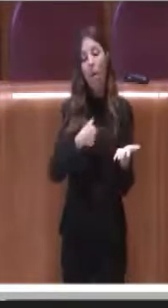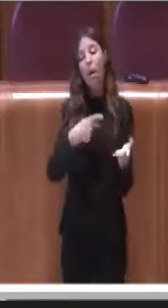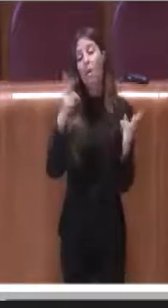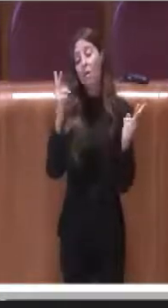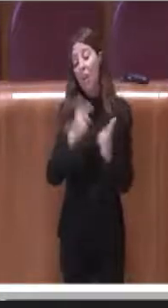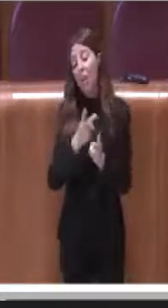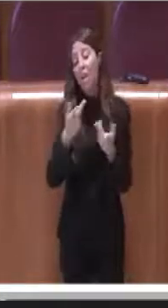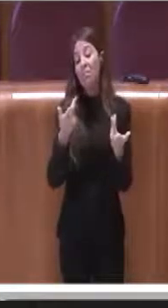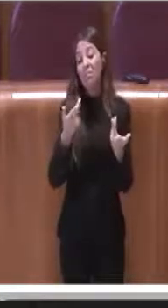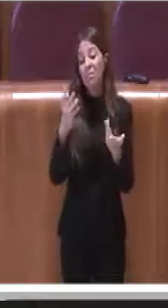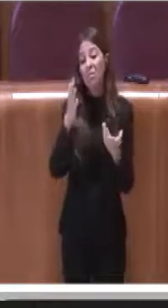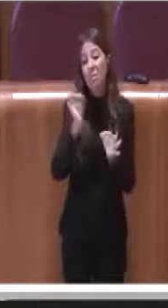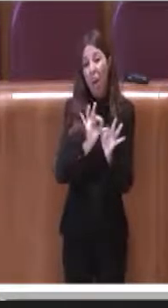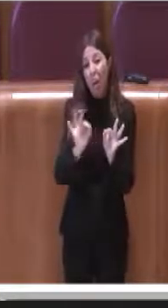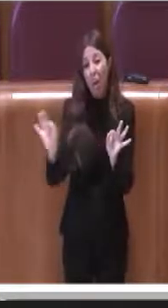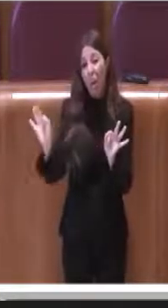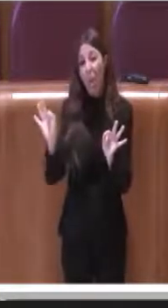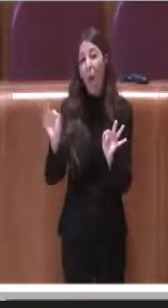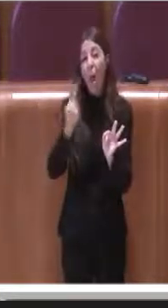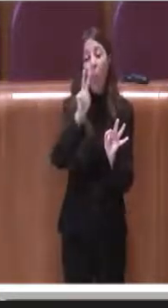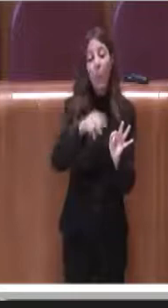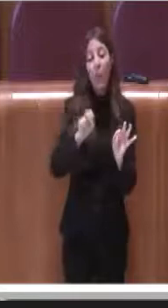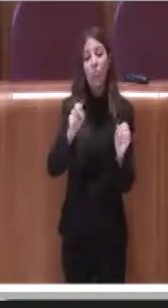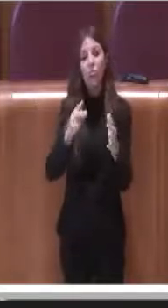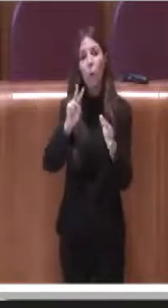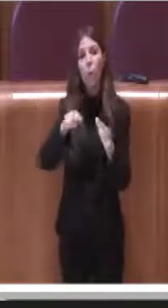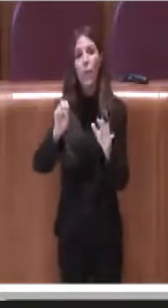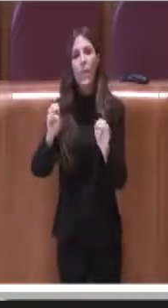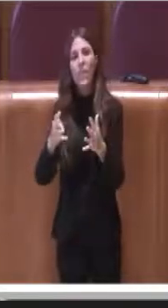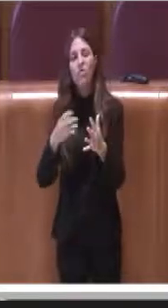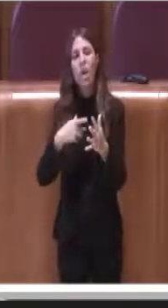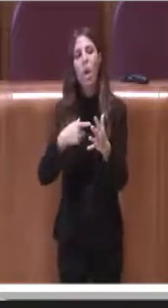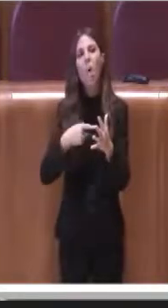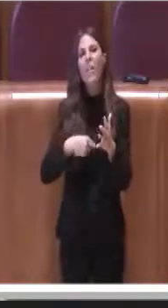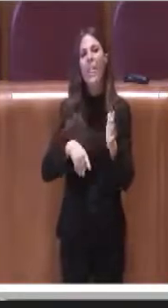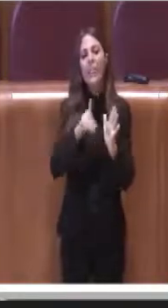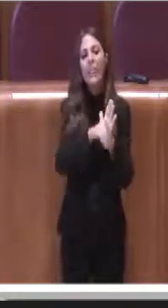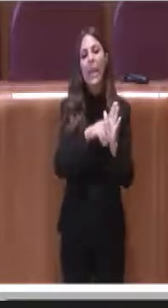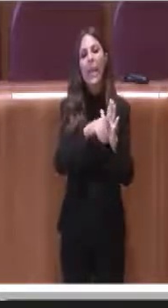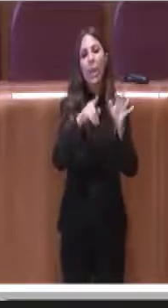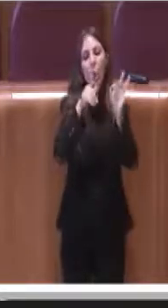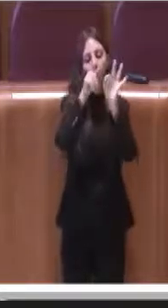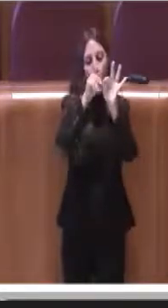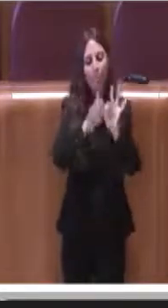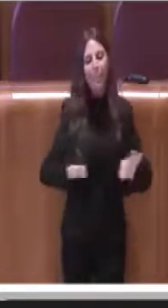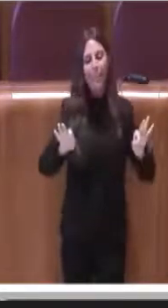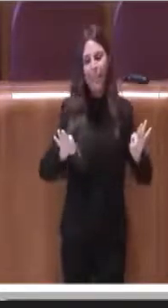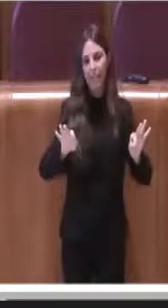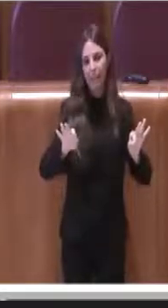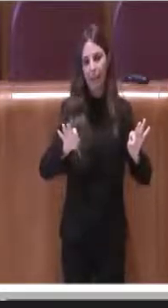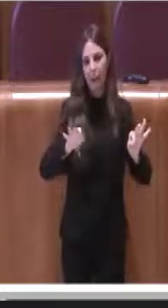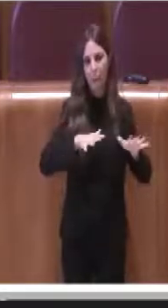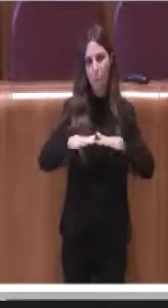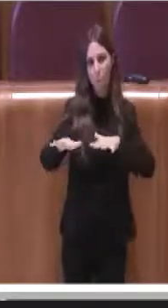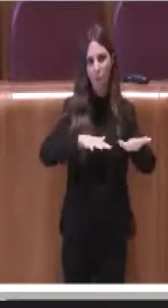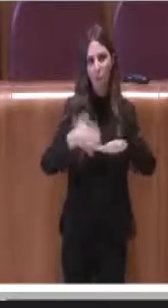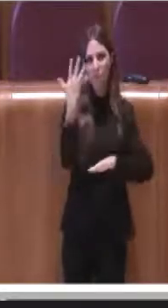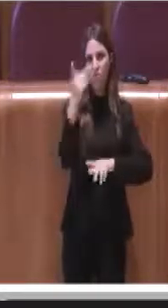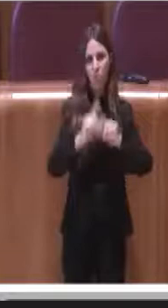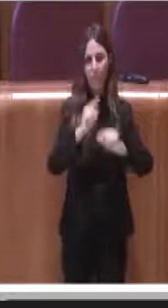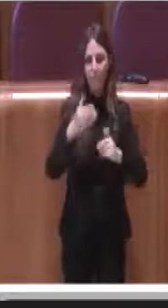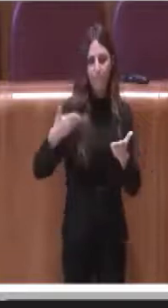stato tra il 2018 e il 2019 con il decreto dignità del Movimento 5 Stelle, ok, però